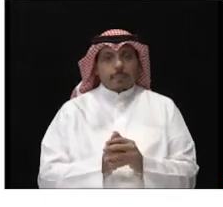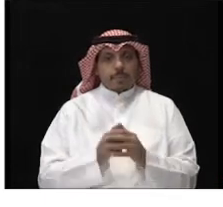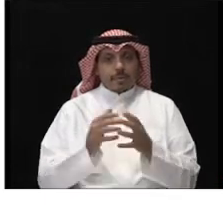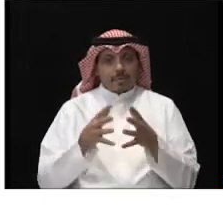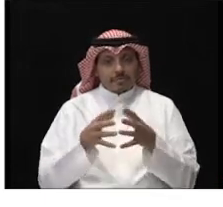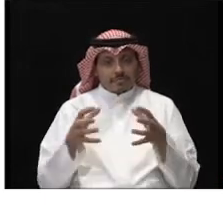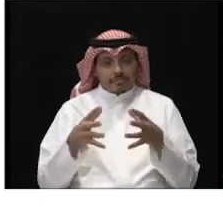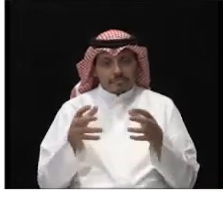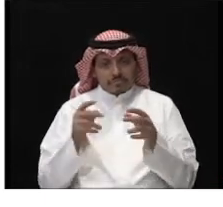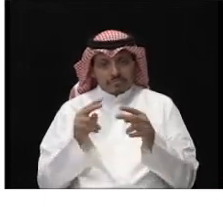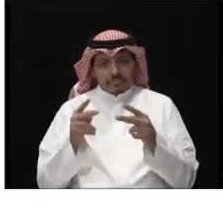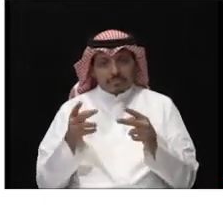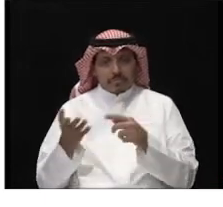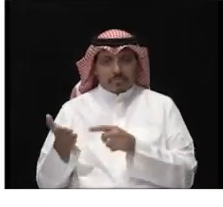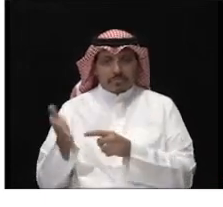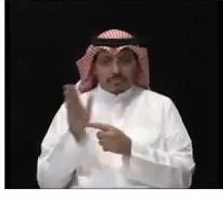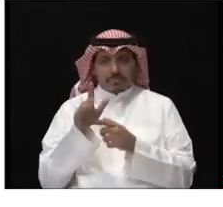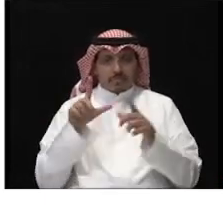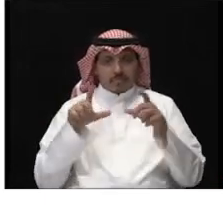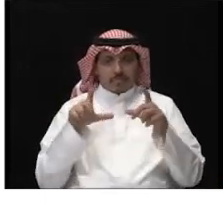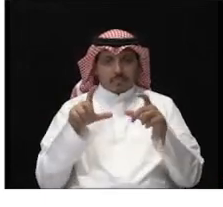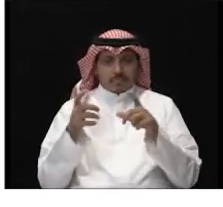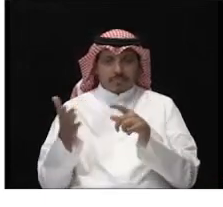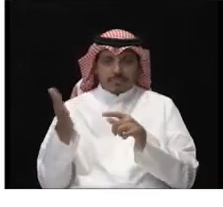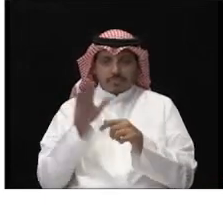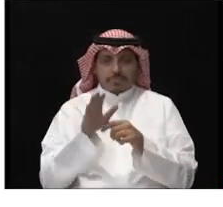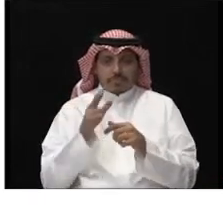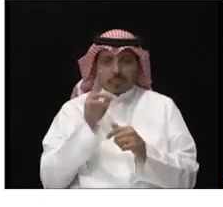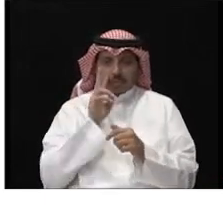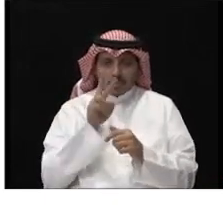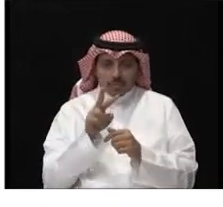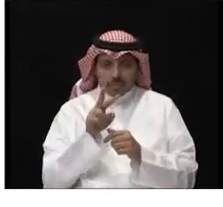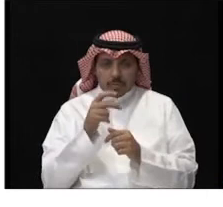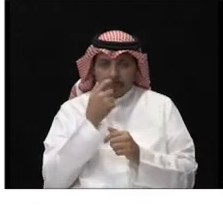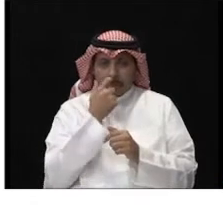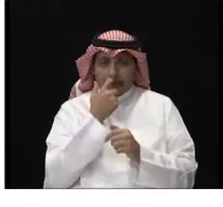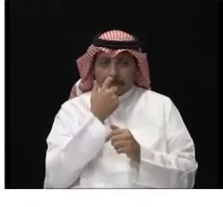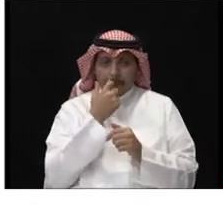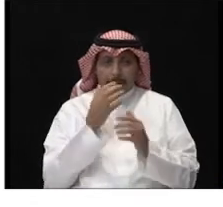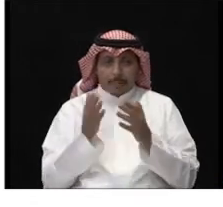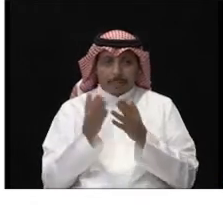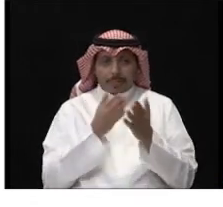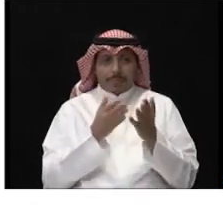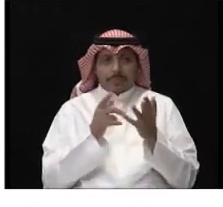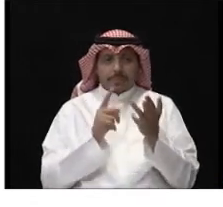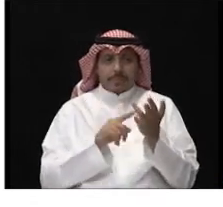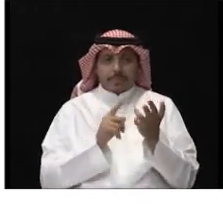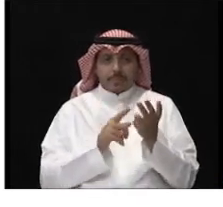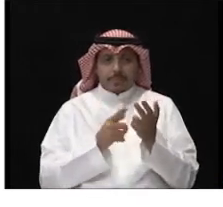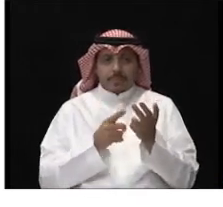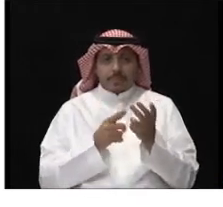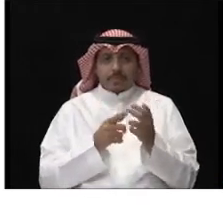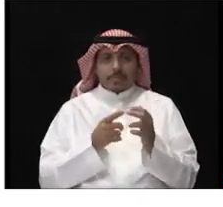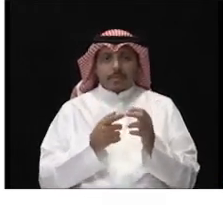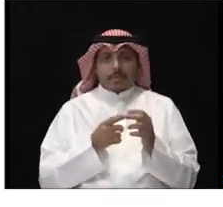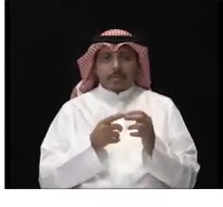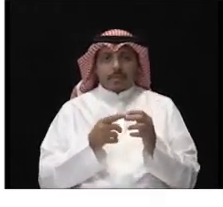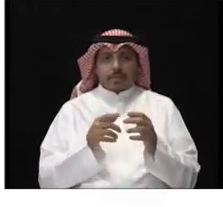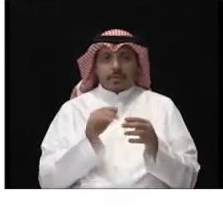عدة صور، لا بد من معرفة هذه الصور ودلالاتها ولماذا وضعناها في هذا